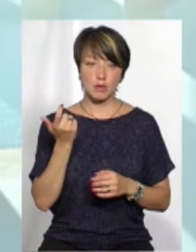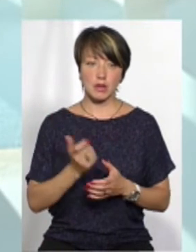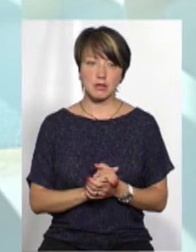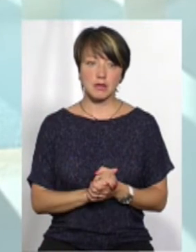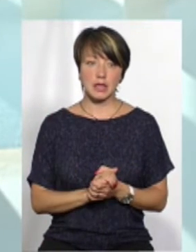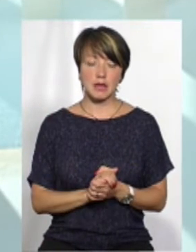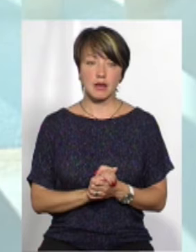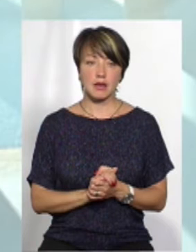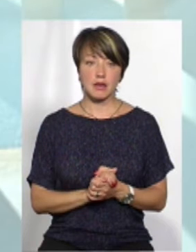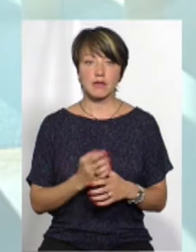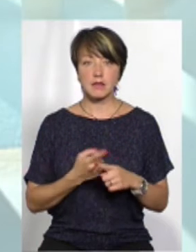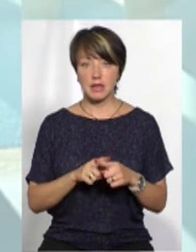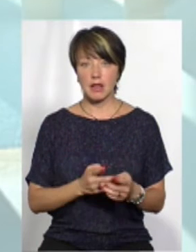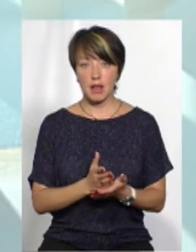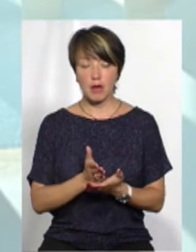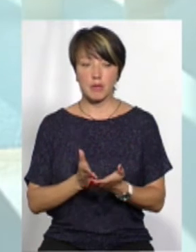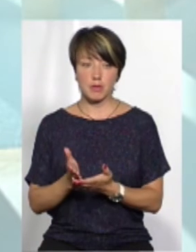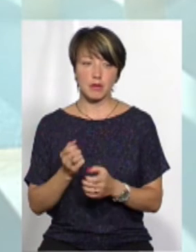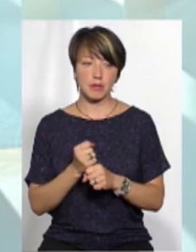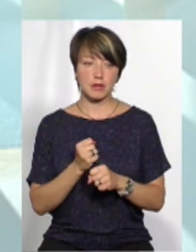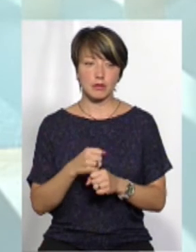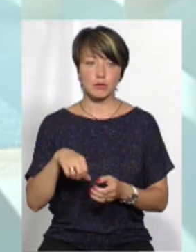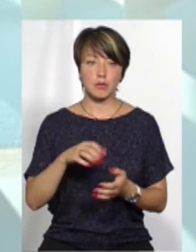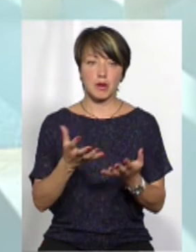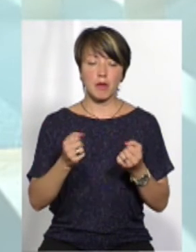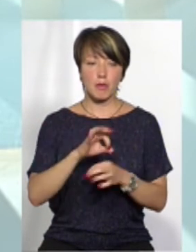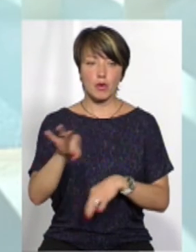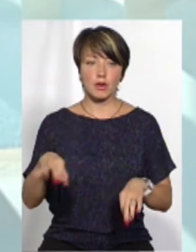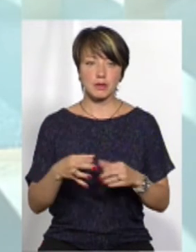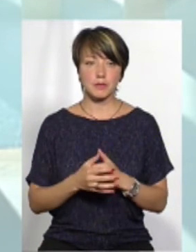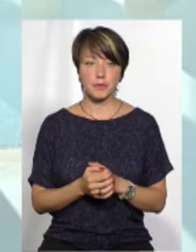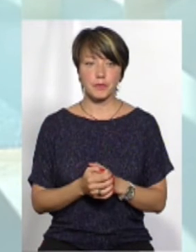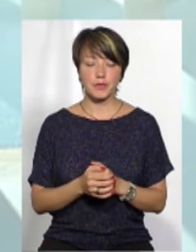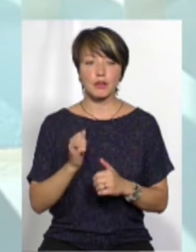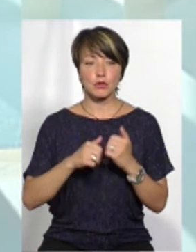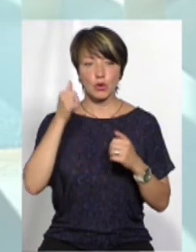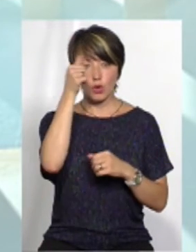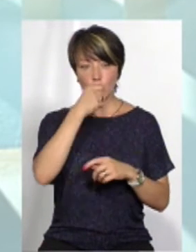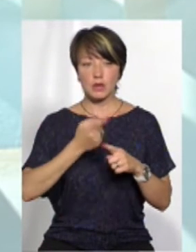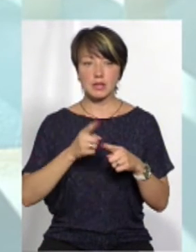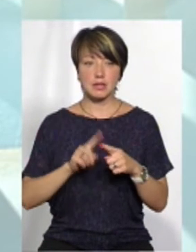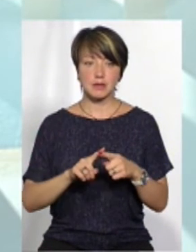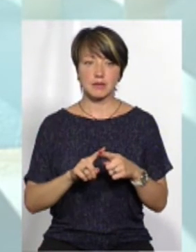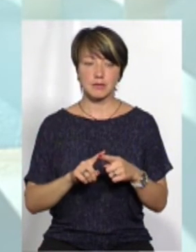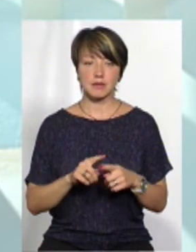господарство. І тобто, ну, в цих напрямках ми приймаємо проекти. З року в рік тільки так. І